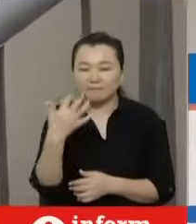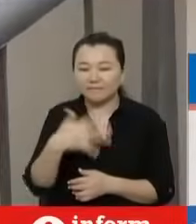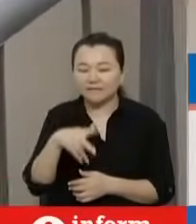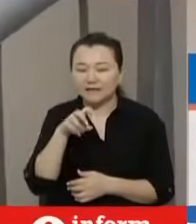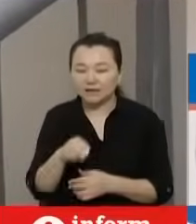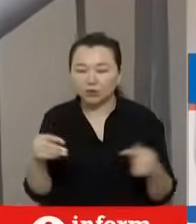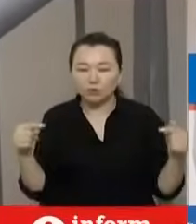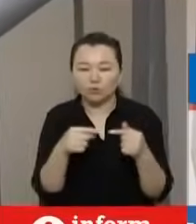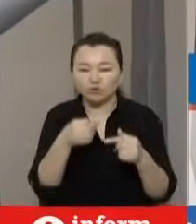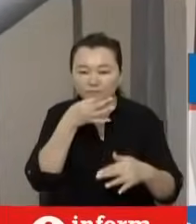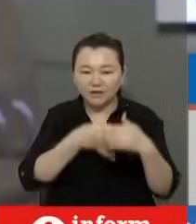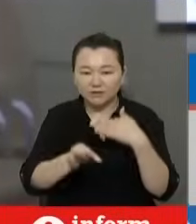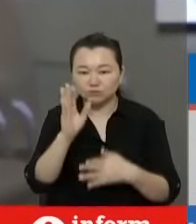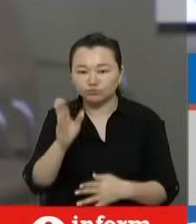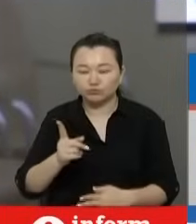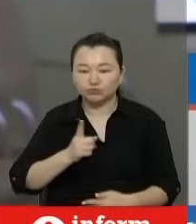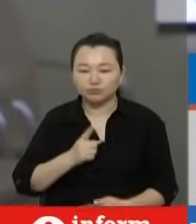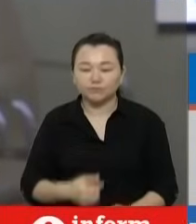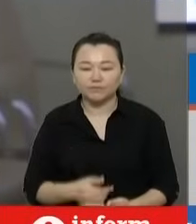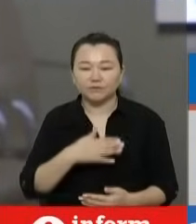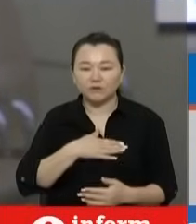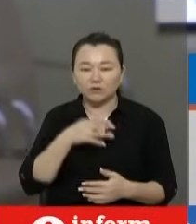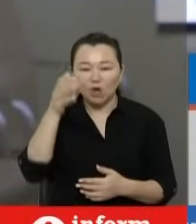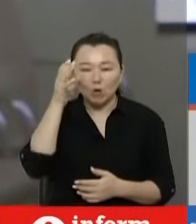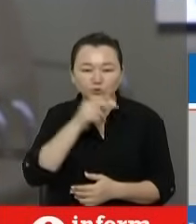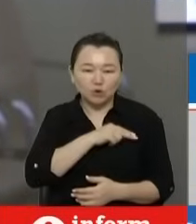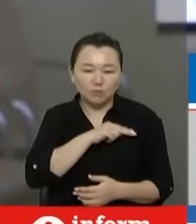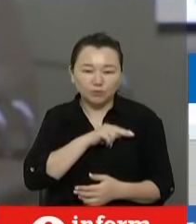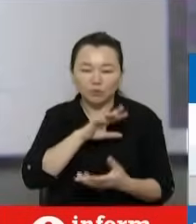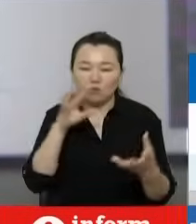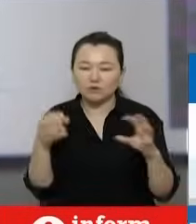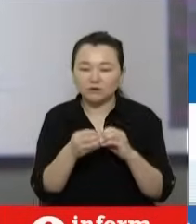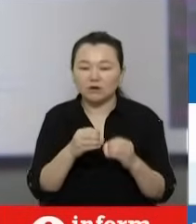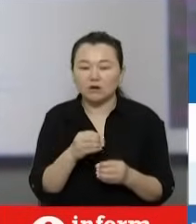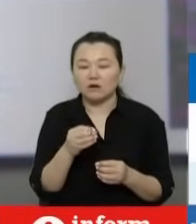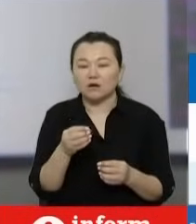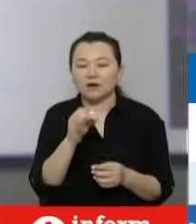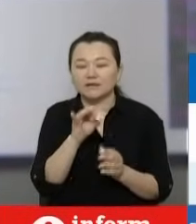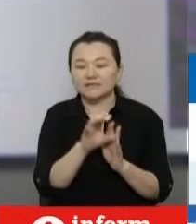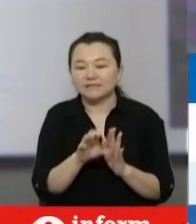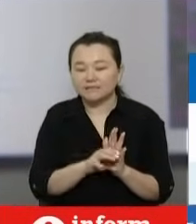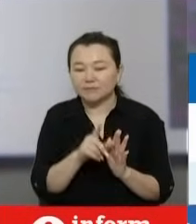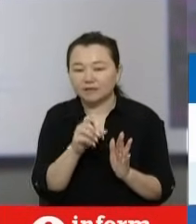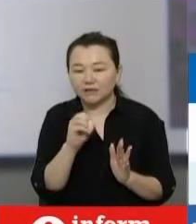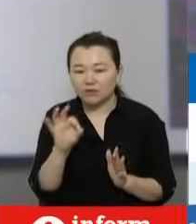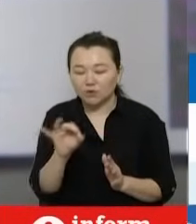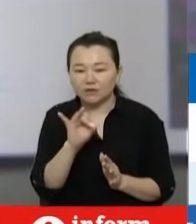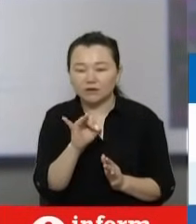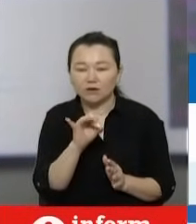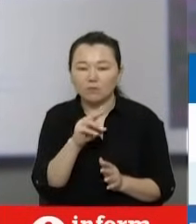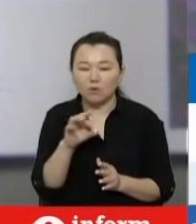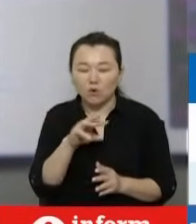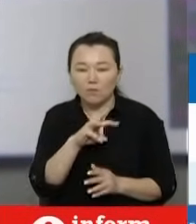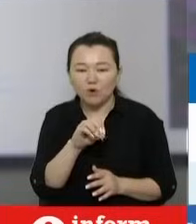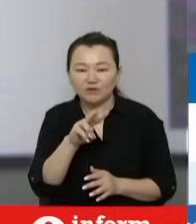более точные прогнозы. В основе моей научной работы лежит комплекс программ ГИС-системы, потом программа по